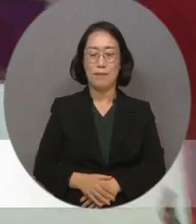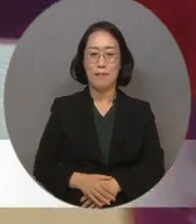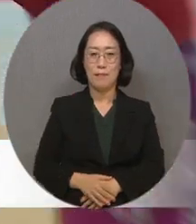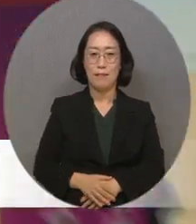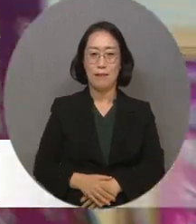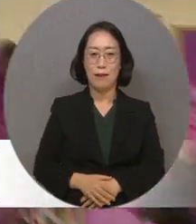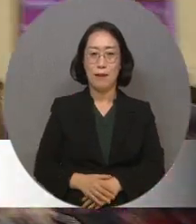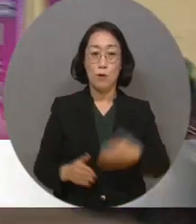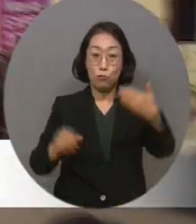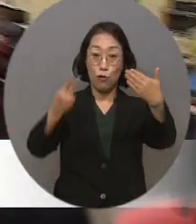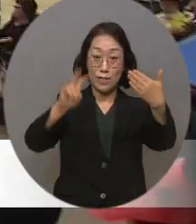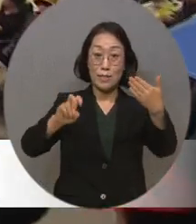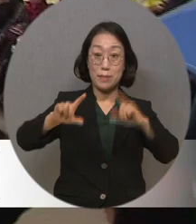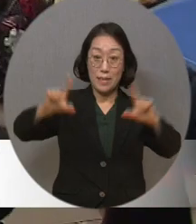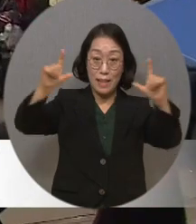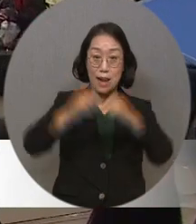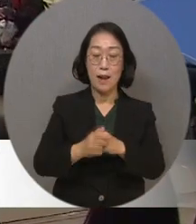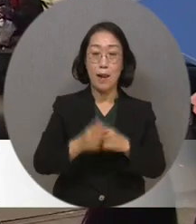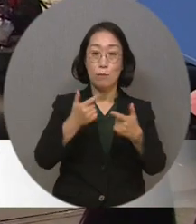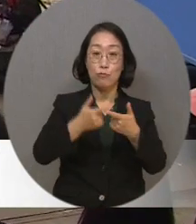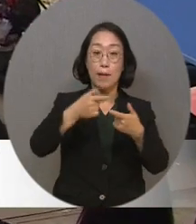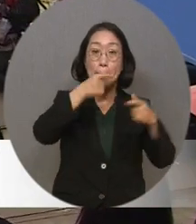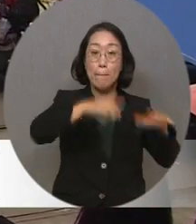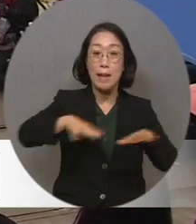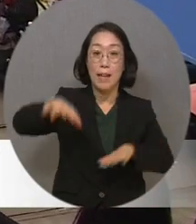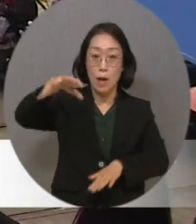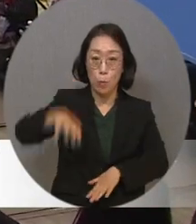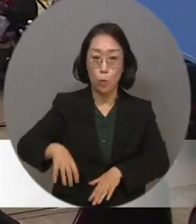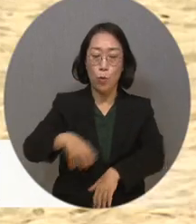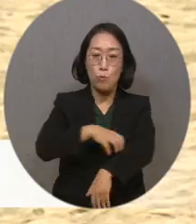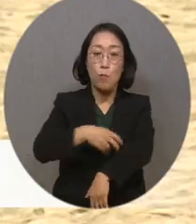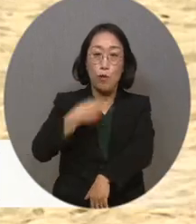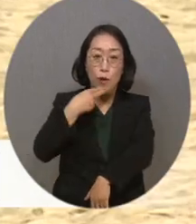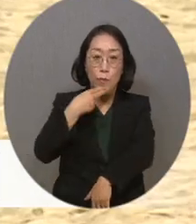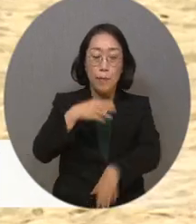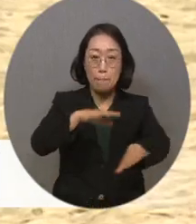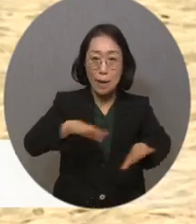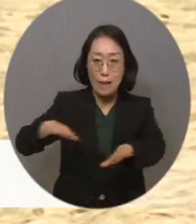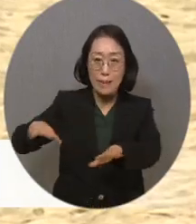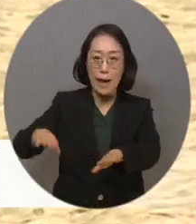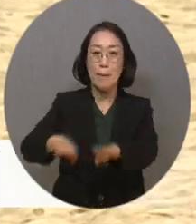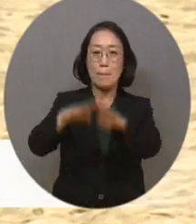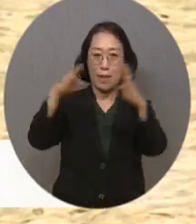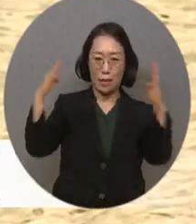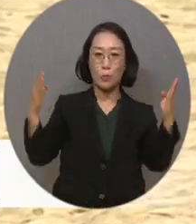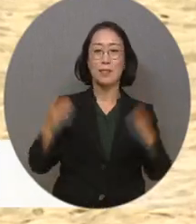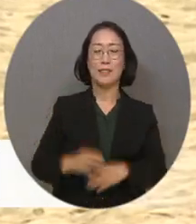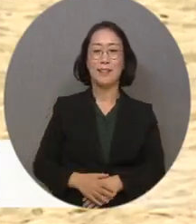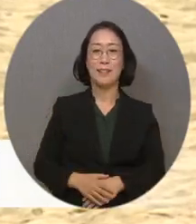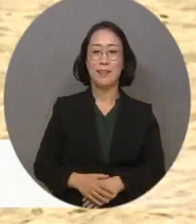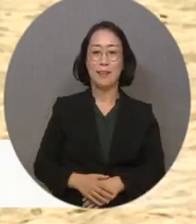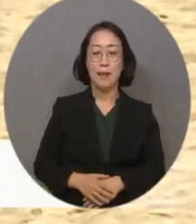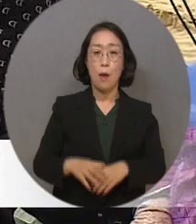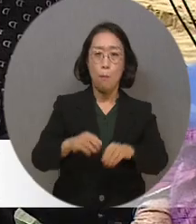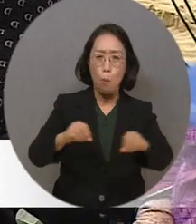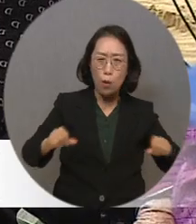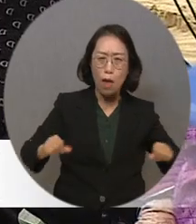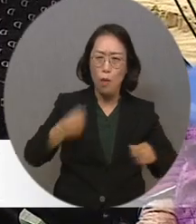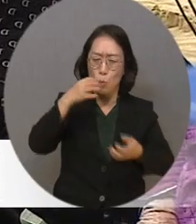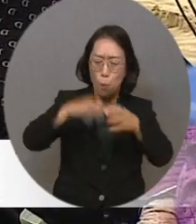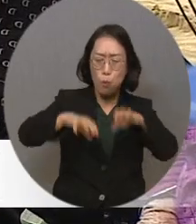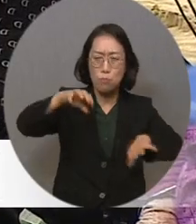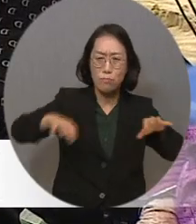지난 22일 부산 해운대 해수욕장에서 무장애 해변 체험 개소식이 열렸습니다. 모래나 자갈